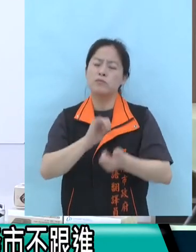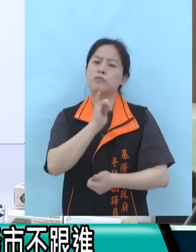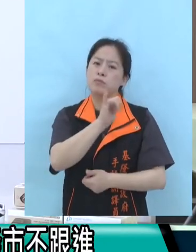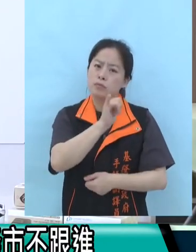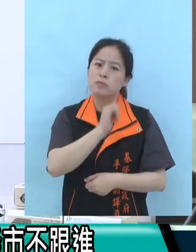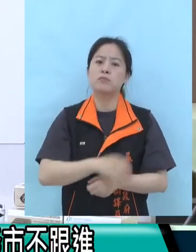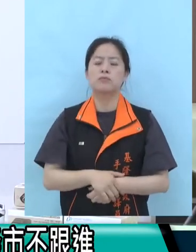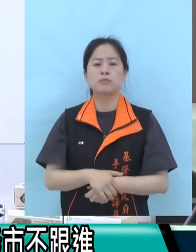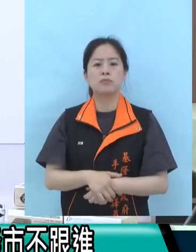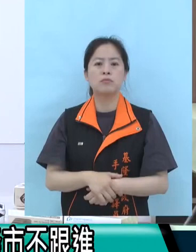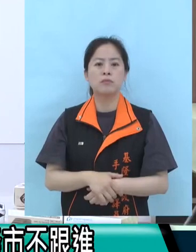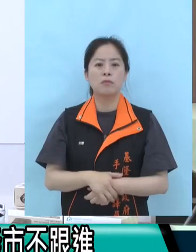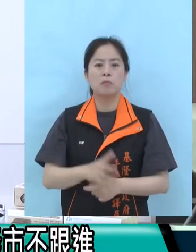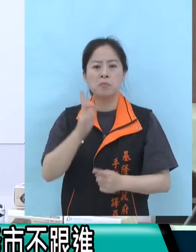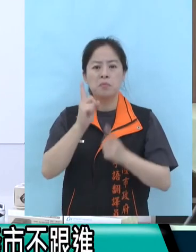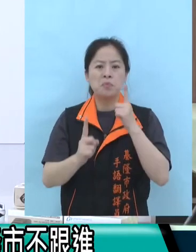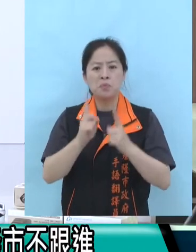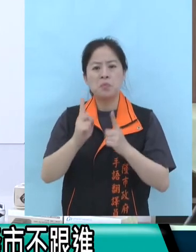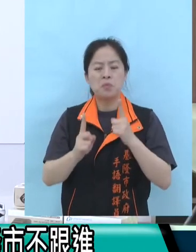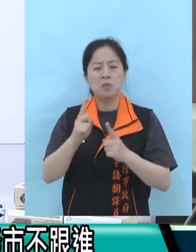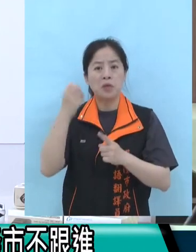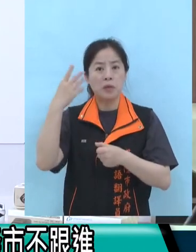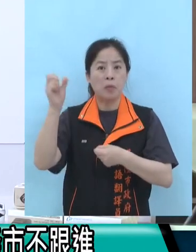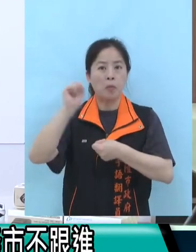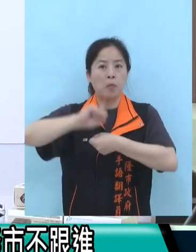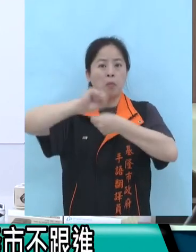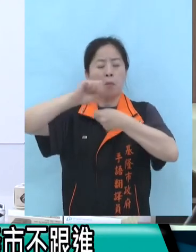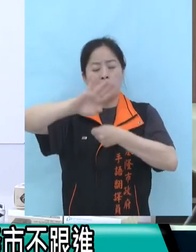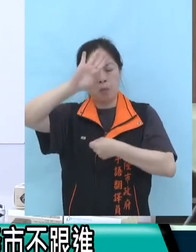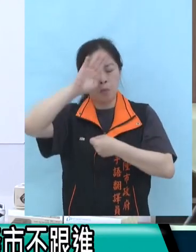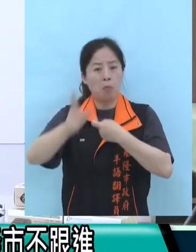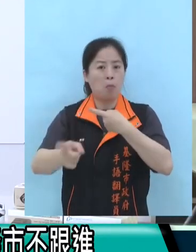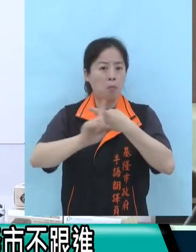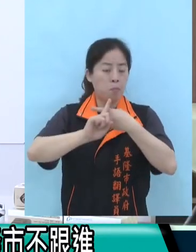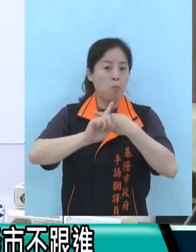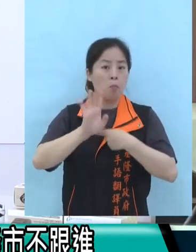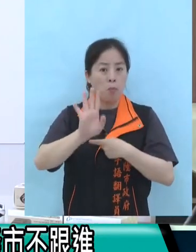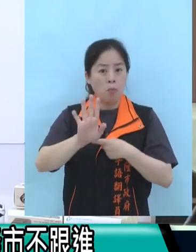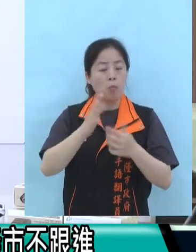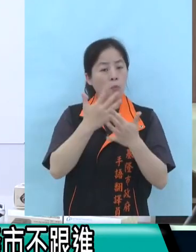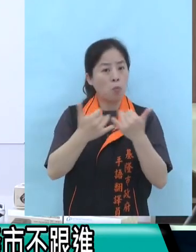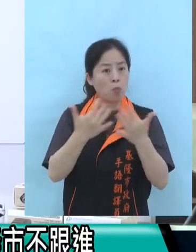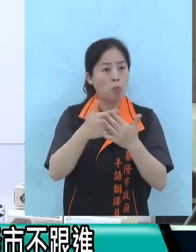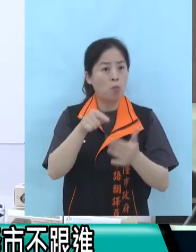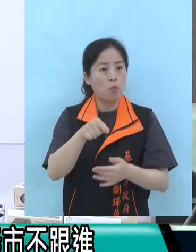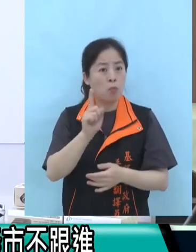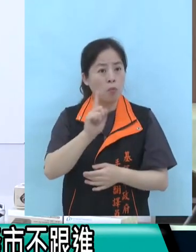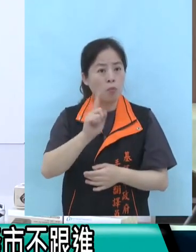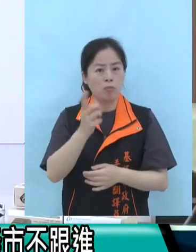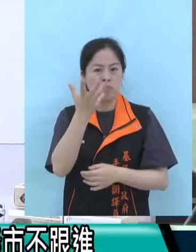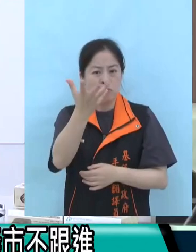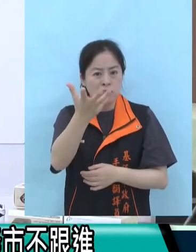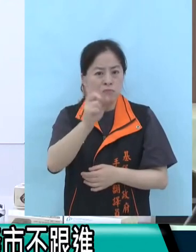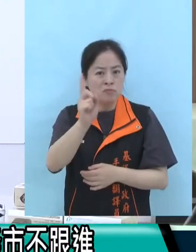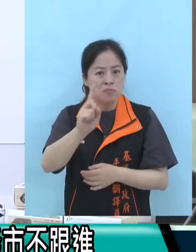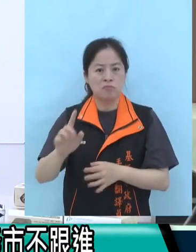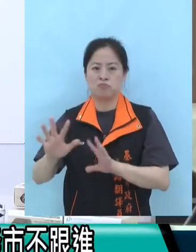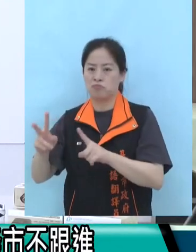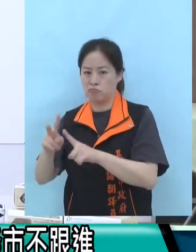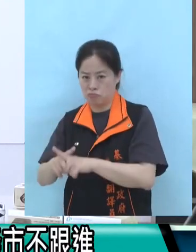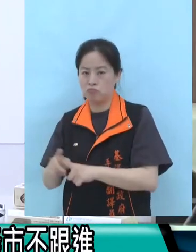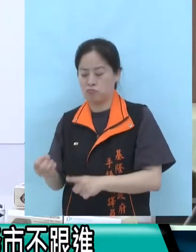那比较有这个新增的确诊的这个学生其实比较多是在小